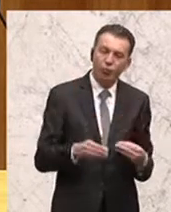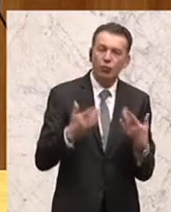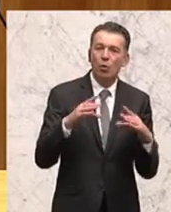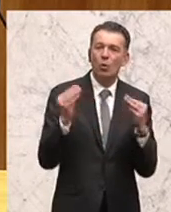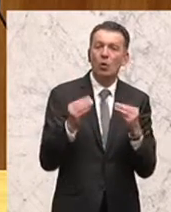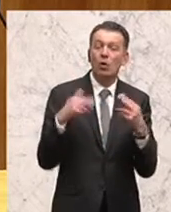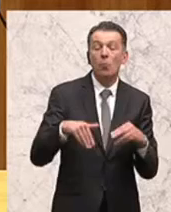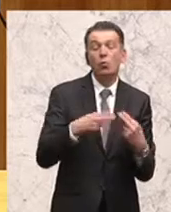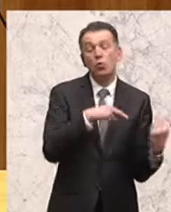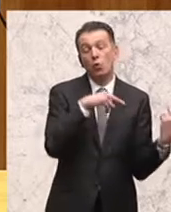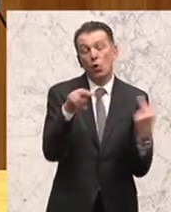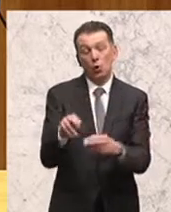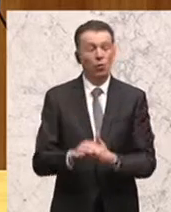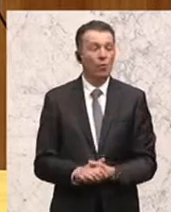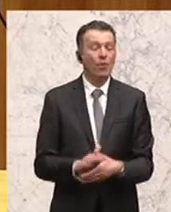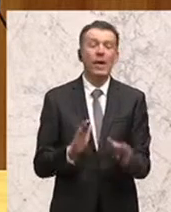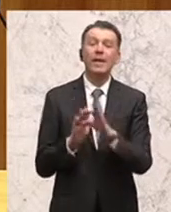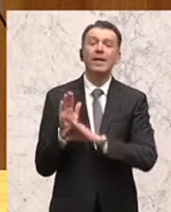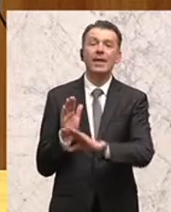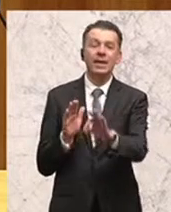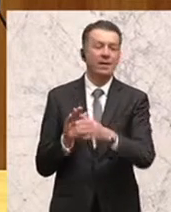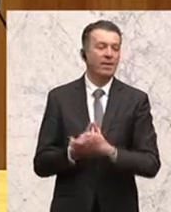Die Richtlinie,